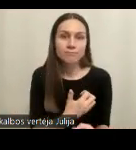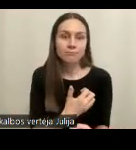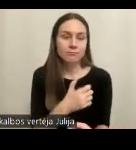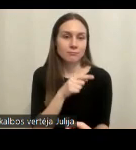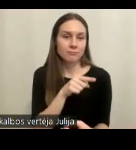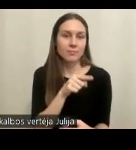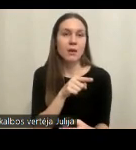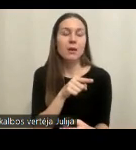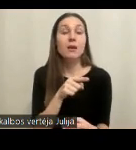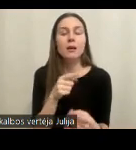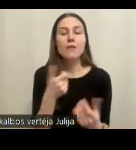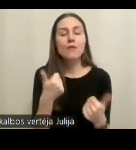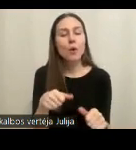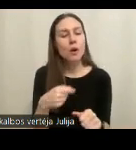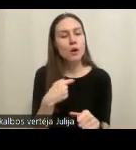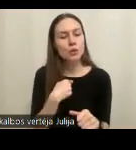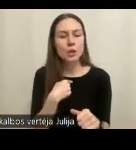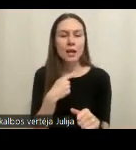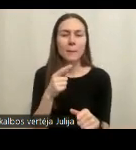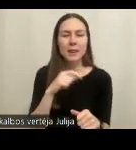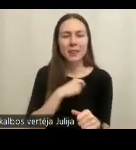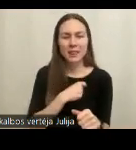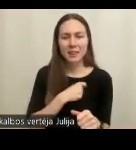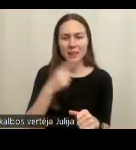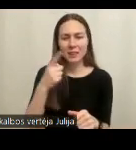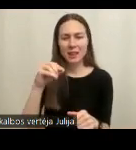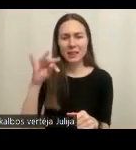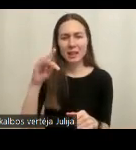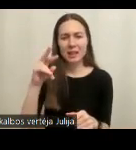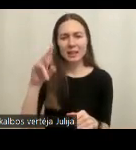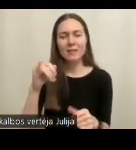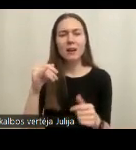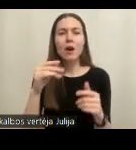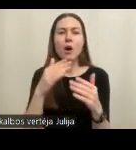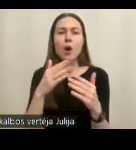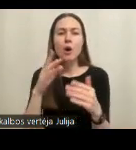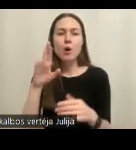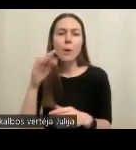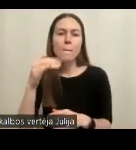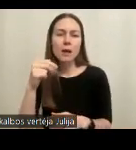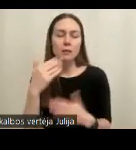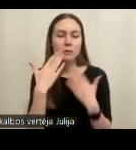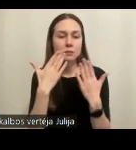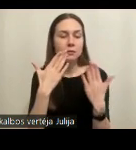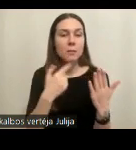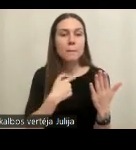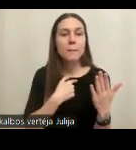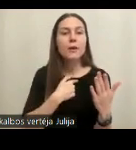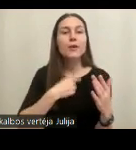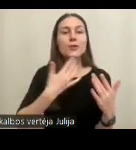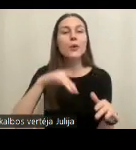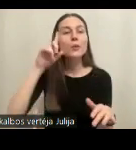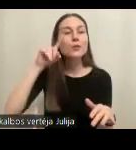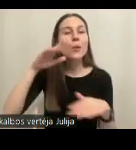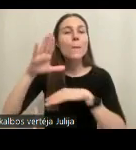kad skaitydama kažkokį tai detektyvinį romaną, aš pati esu detektyvė ir man nėra sunku, aš galiu net atspėti pabaigą, kadangi